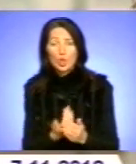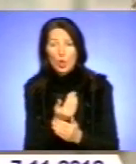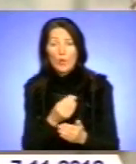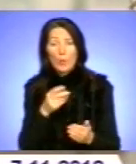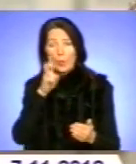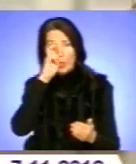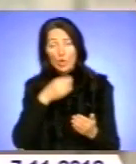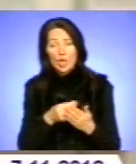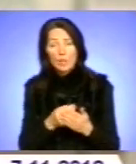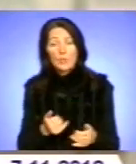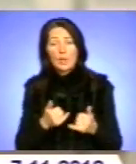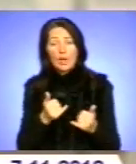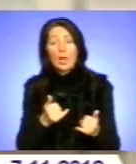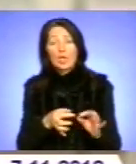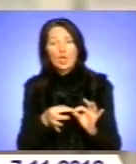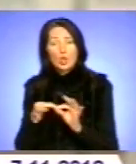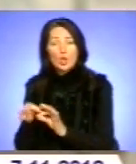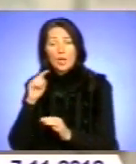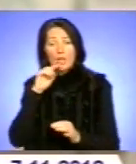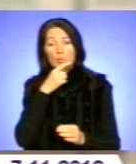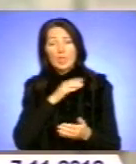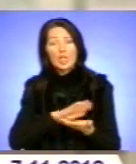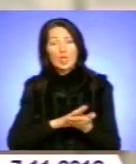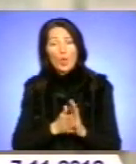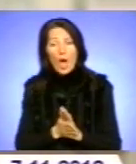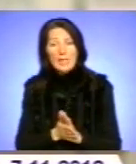Для сложной экономической ситуации